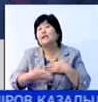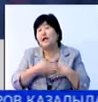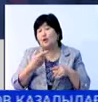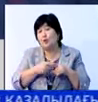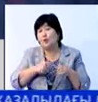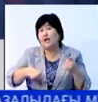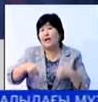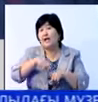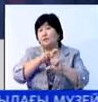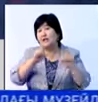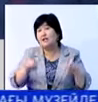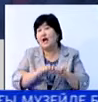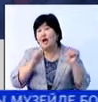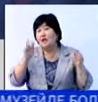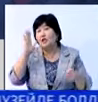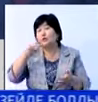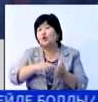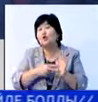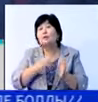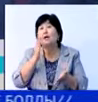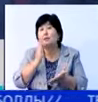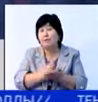осындай кәсіпкерлік нысан ашамыз деген жоспарымыз бар.